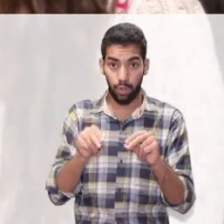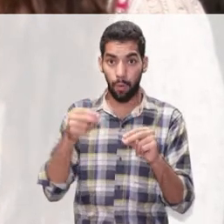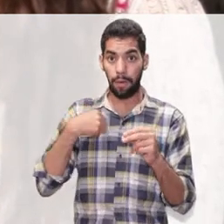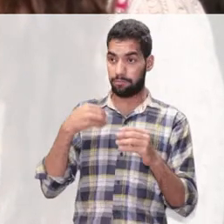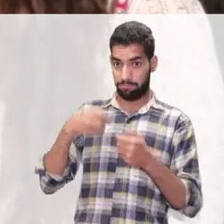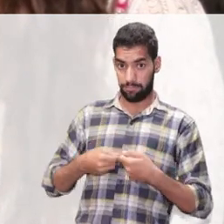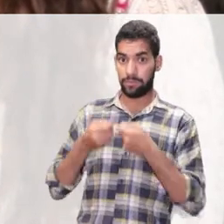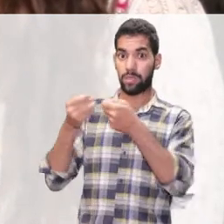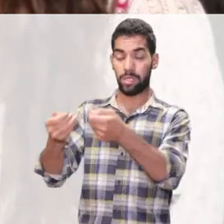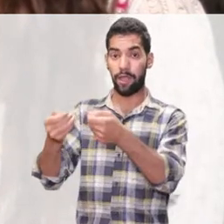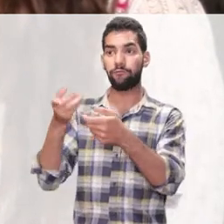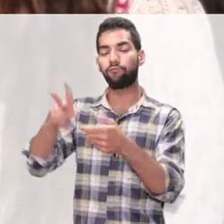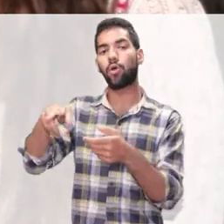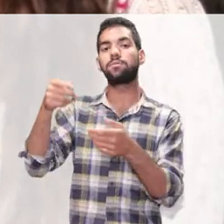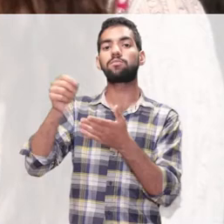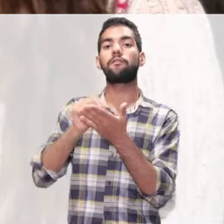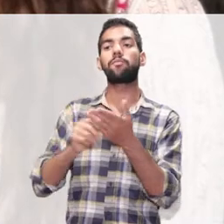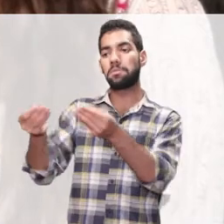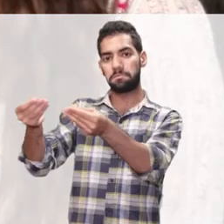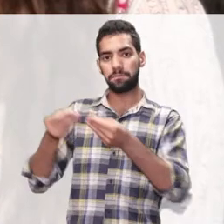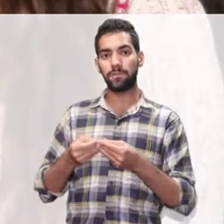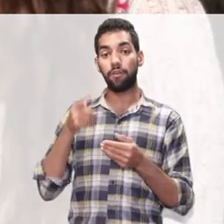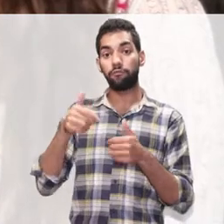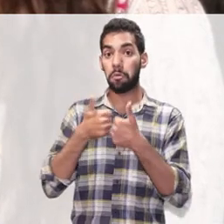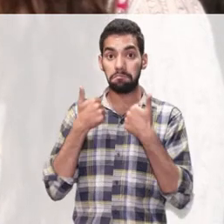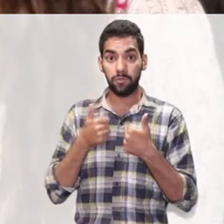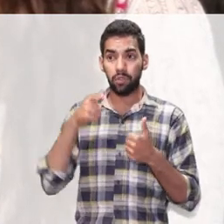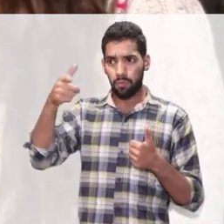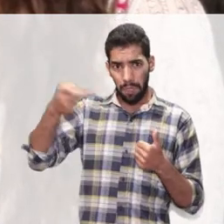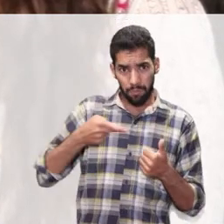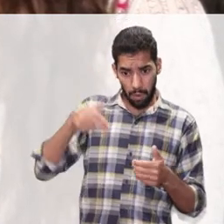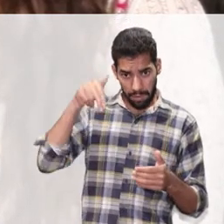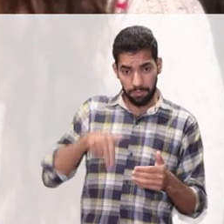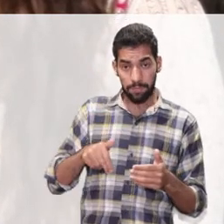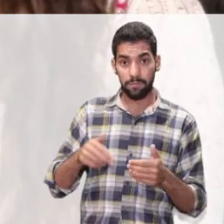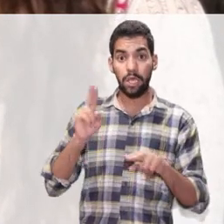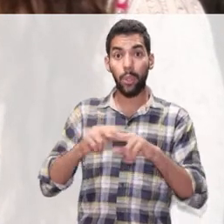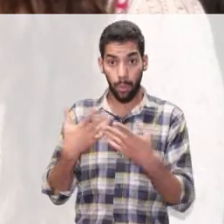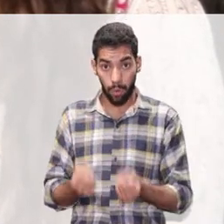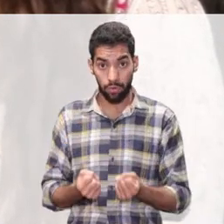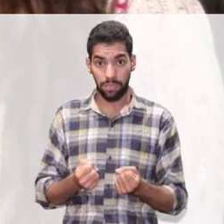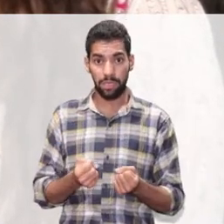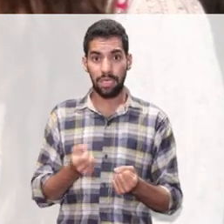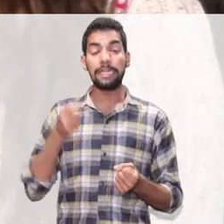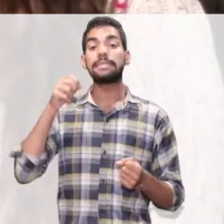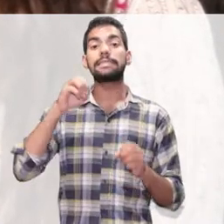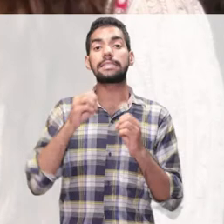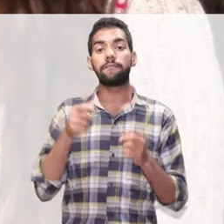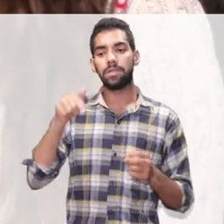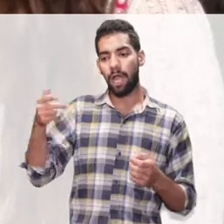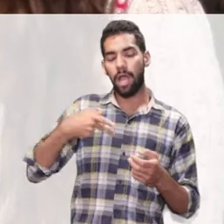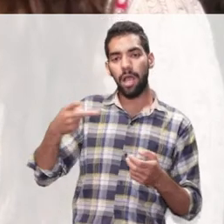ज़्यादा है जो व्यक्ति फ्रेंड्स टुडे इन स्टार्स मेरे किसी एक फेसबुक